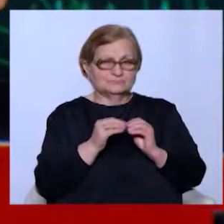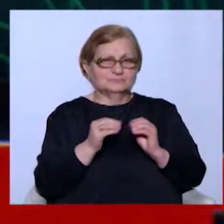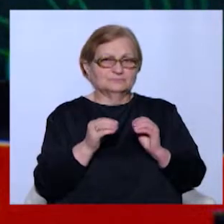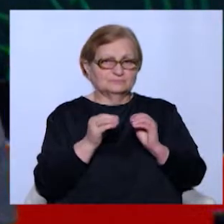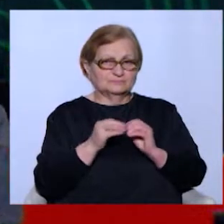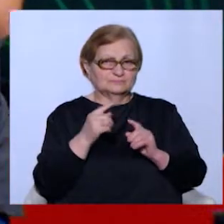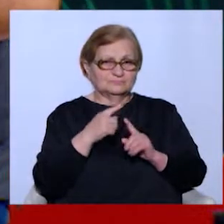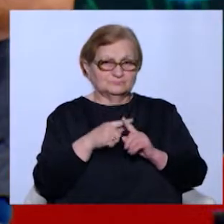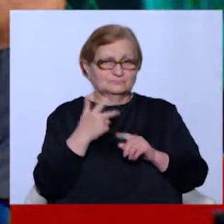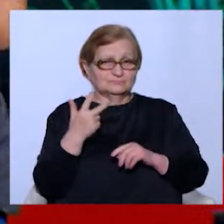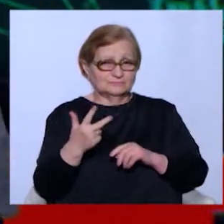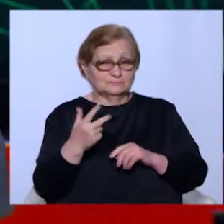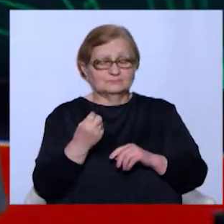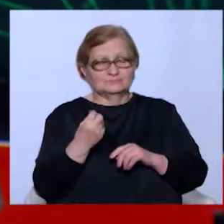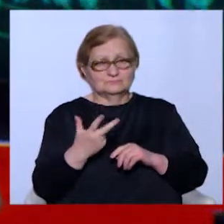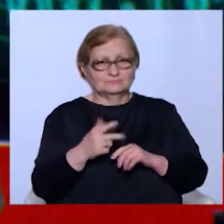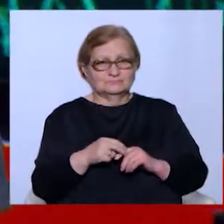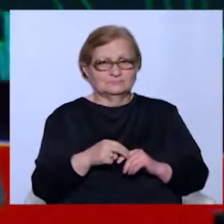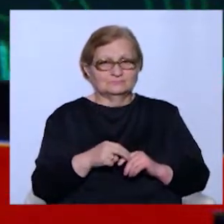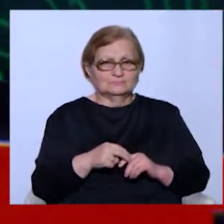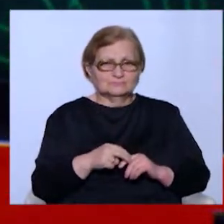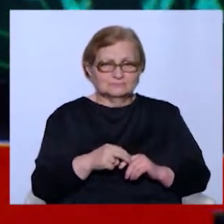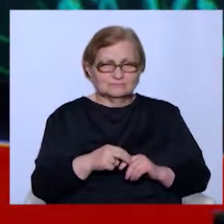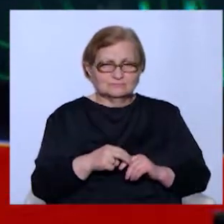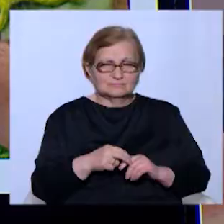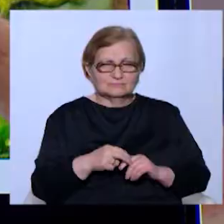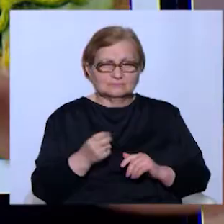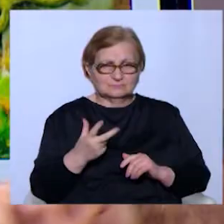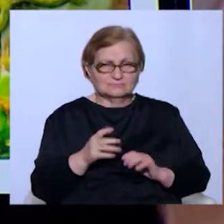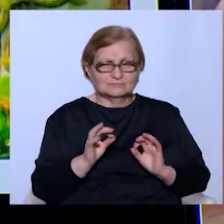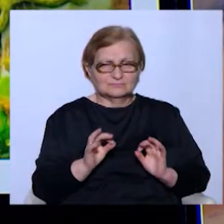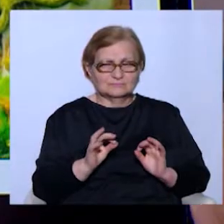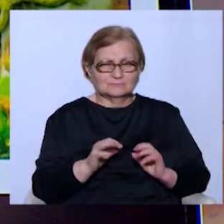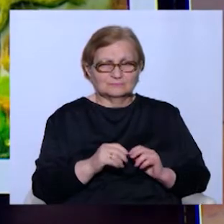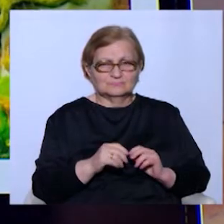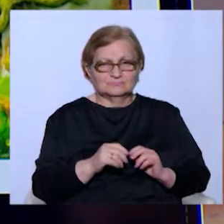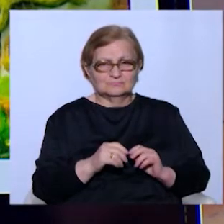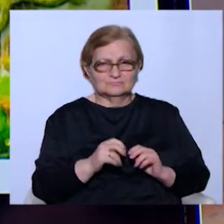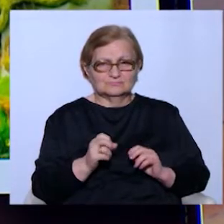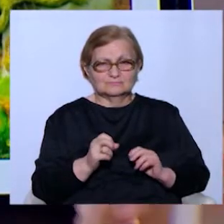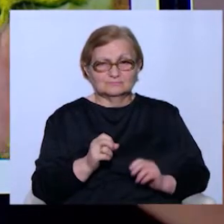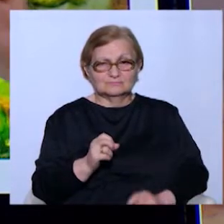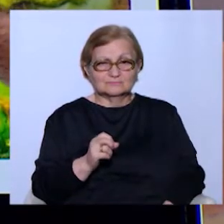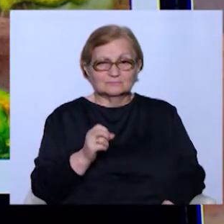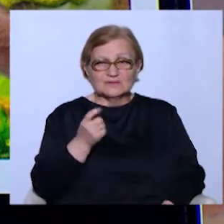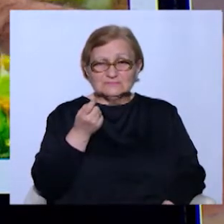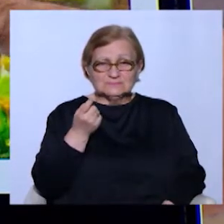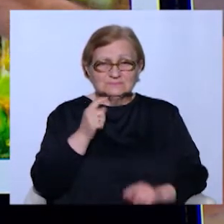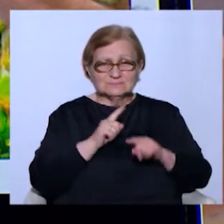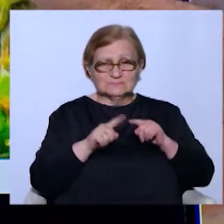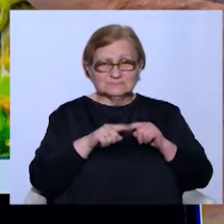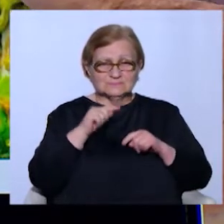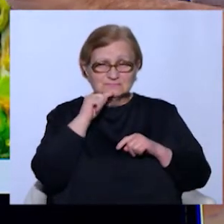10. 10 და 3 13. აბა, ვნახოთ აქ რა არის. 13 არის. ცოტა დაგვჭა, ცოტა